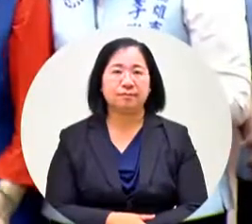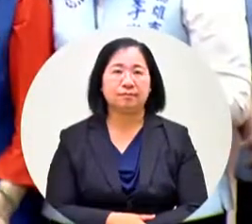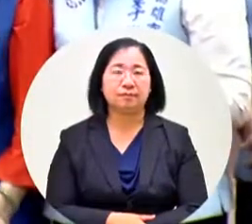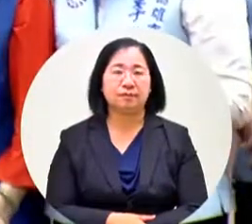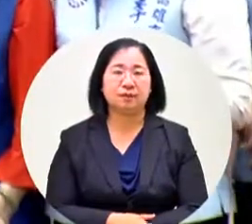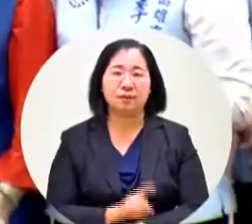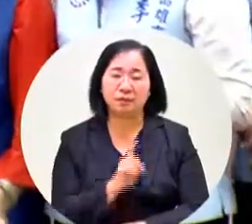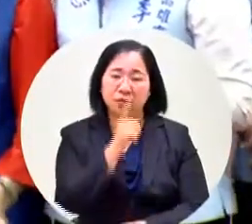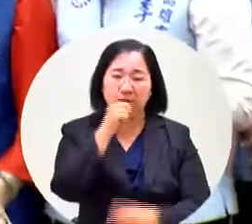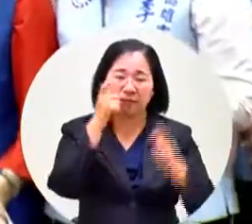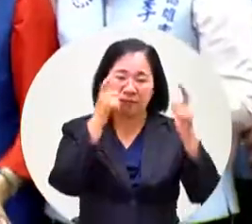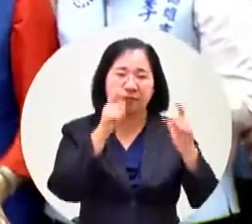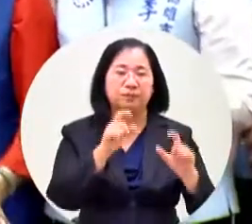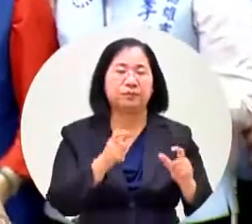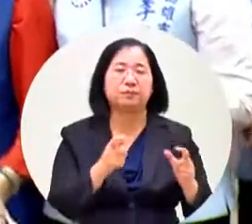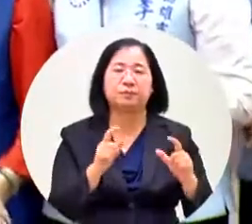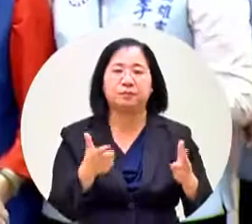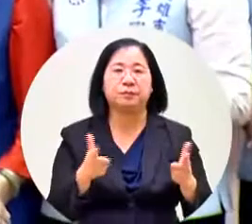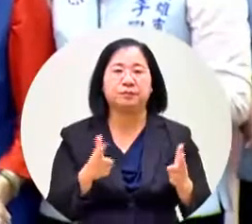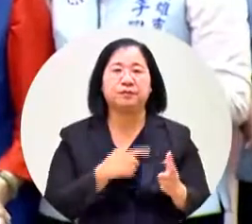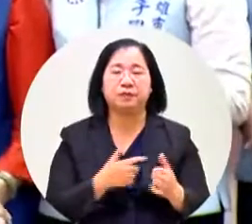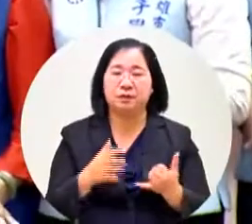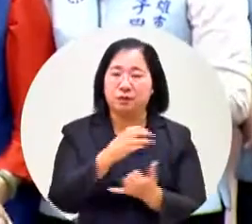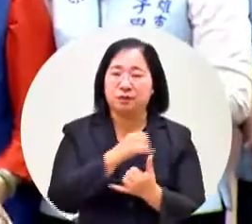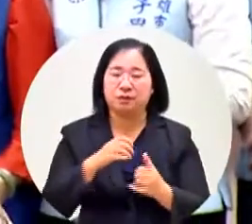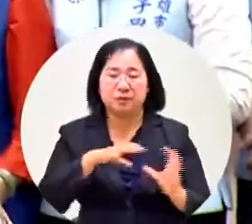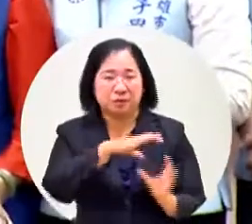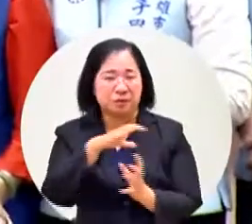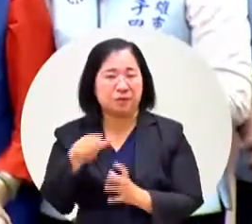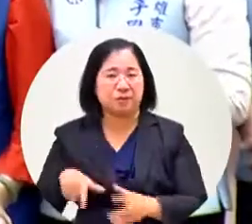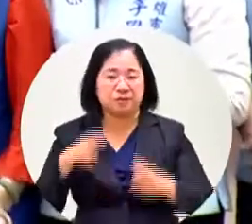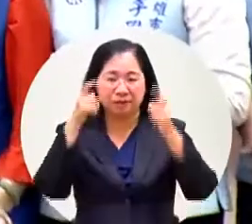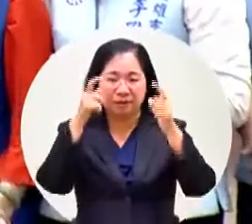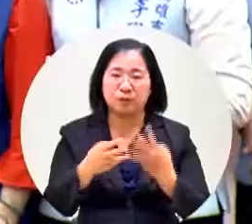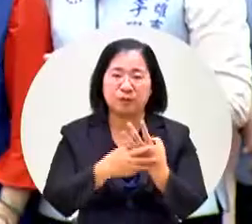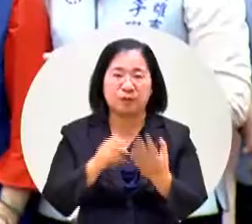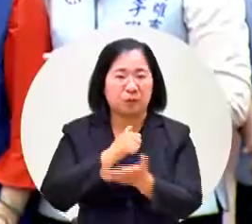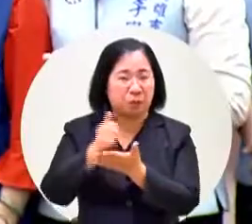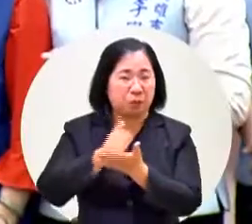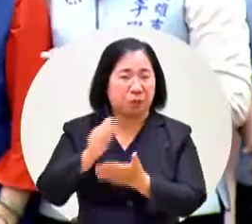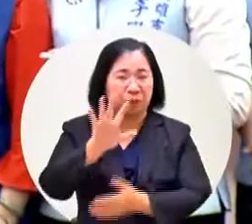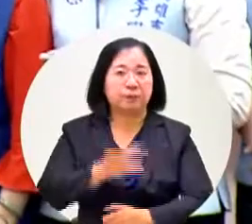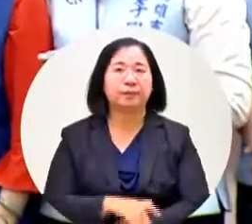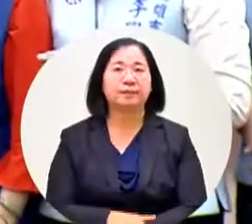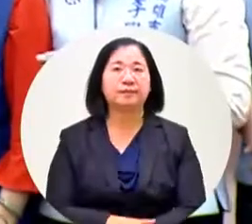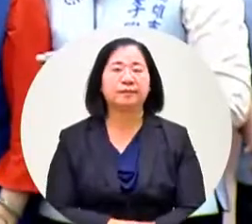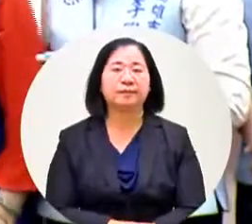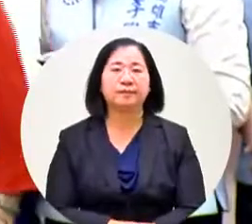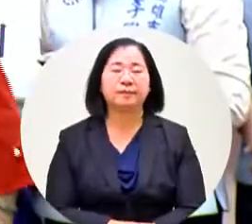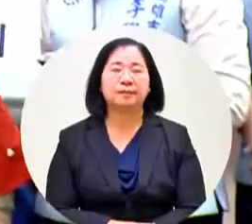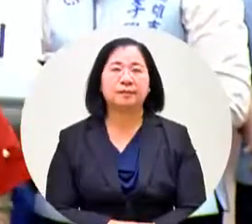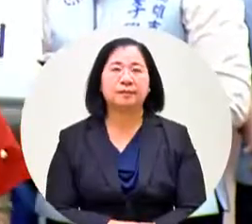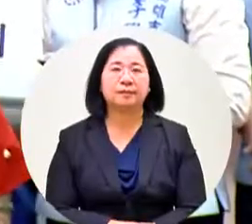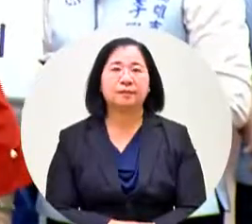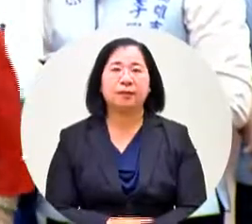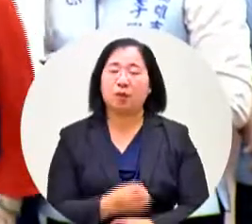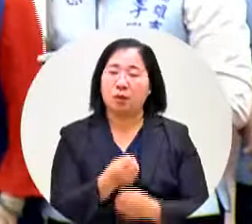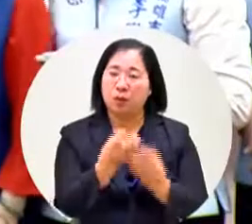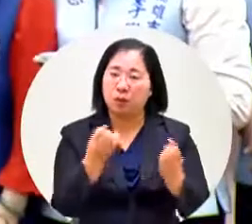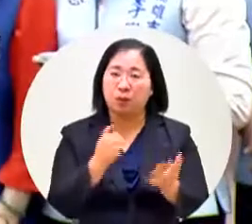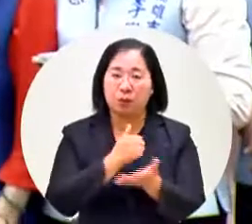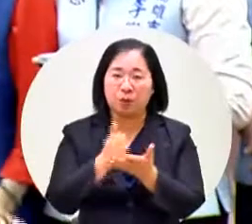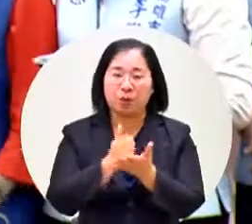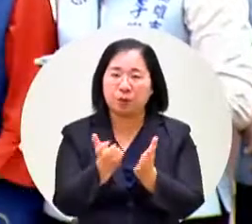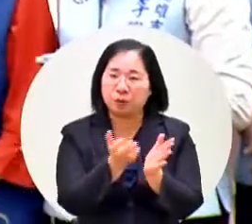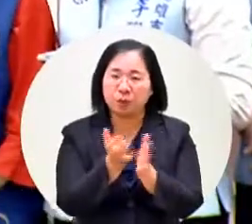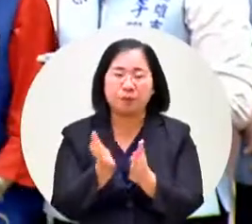想不止高雄啊，全台湾、全世界都知道，高雄现在农业都出去了，农渔业都出